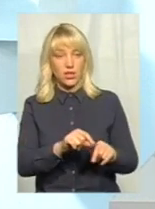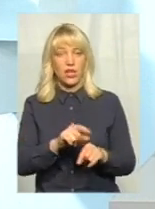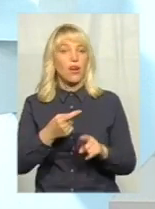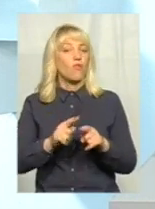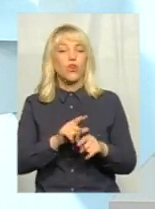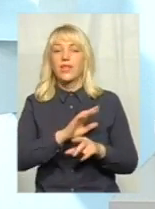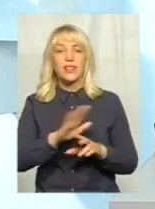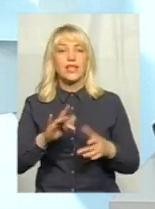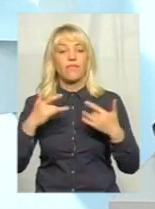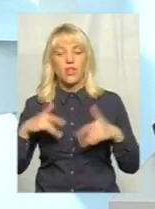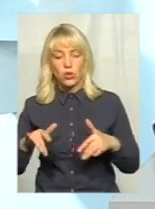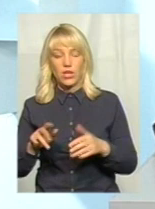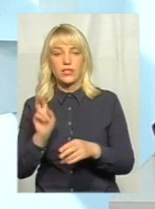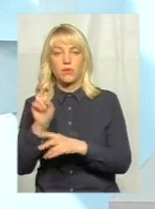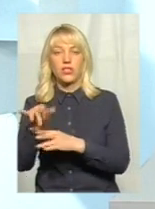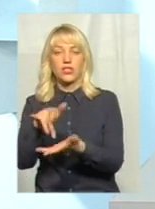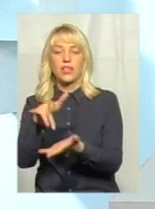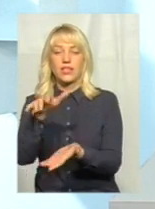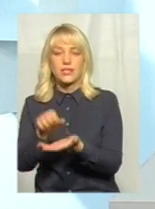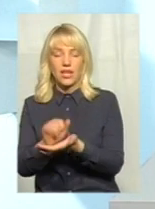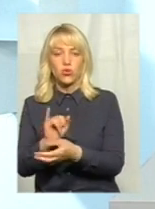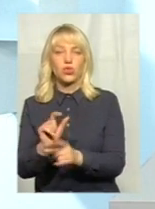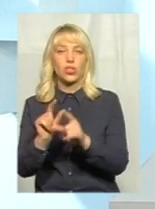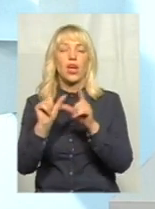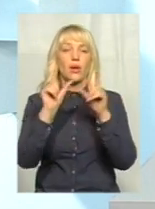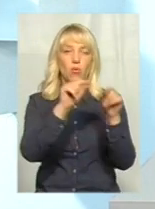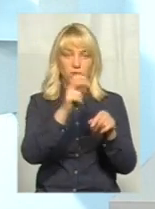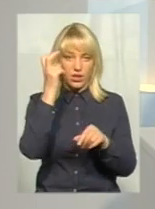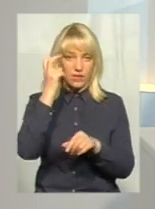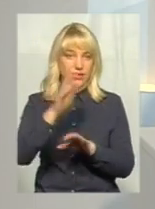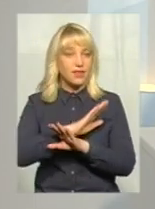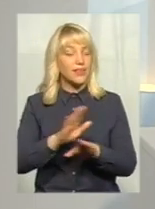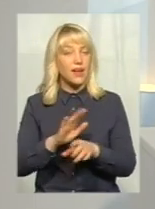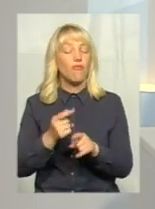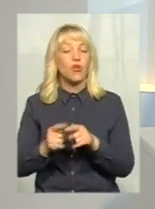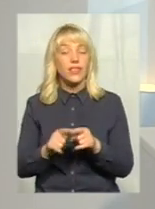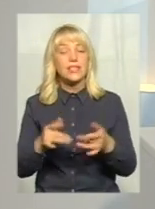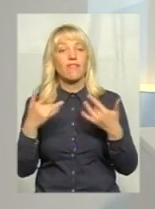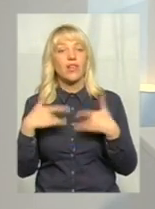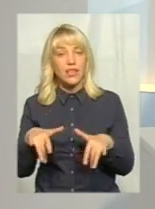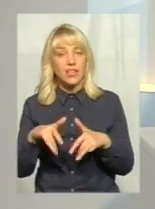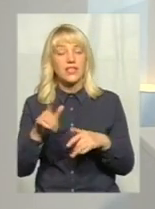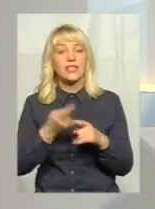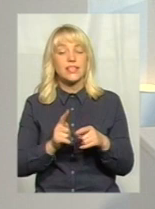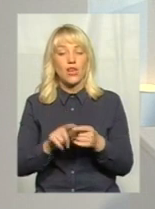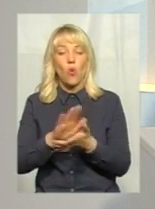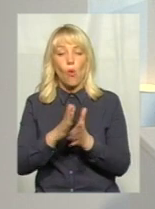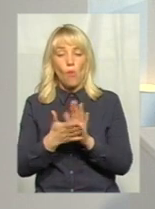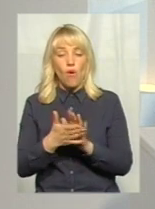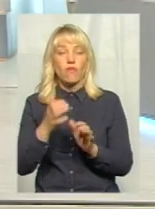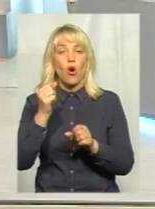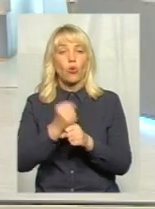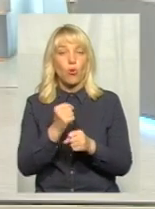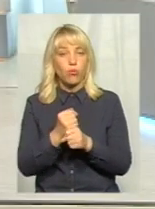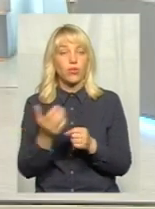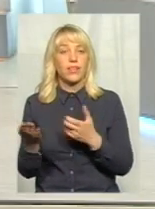зайнятості, звітом уїхали. Вони уїхали з тої роботи, з тих умов, які там були. Ну, добре, тут логічно в мене виникає